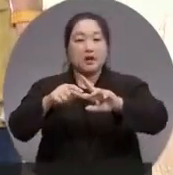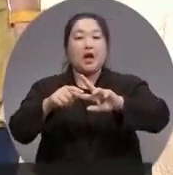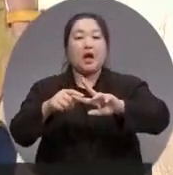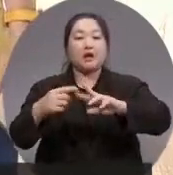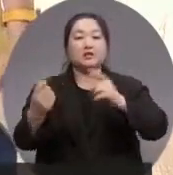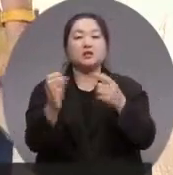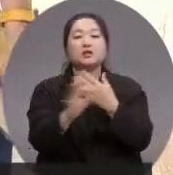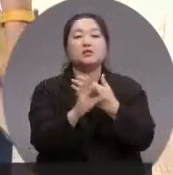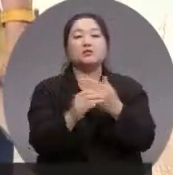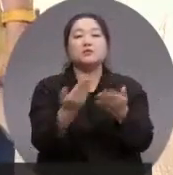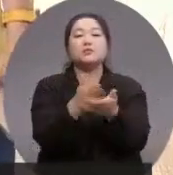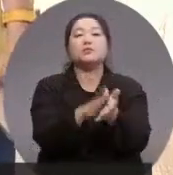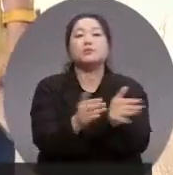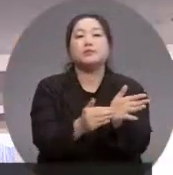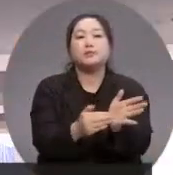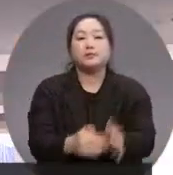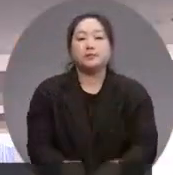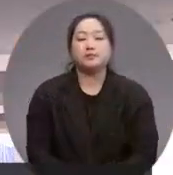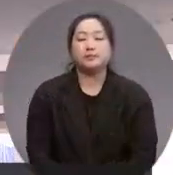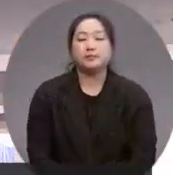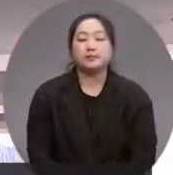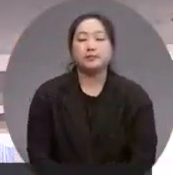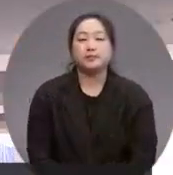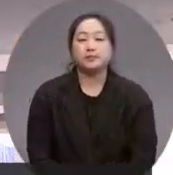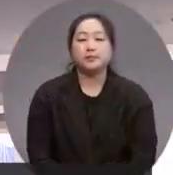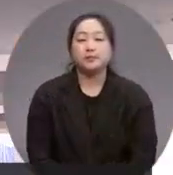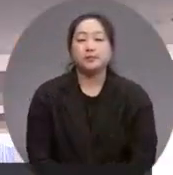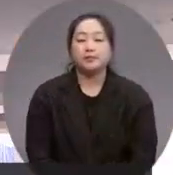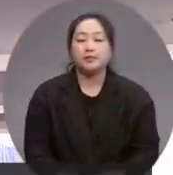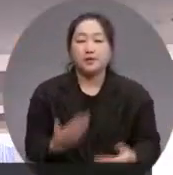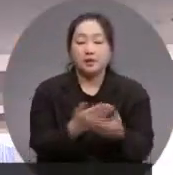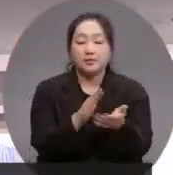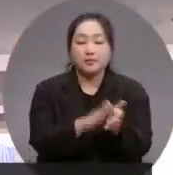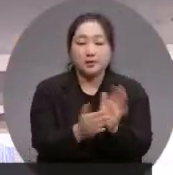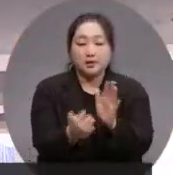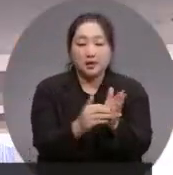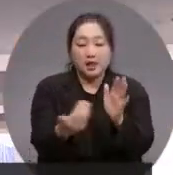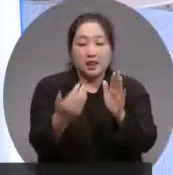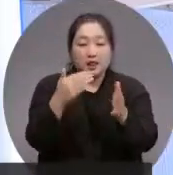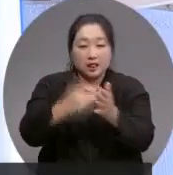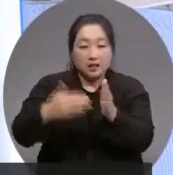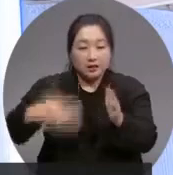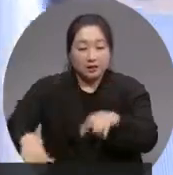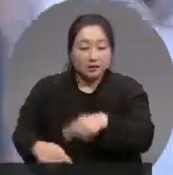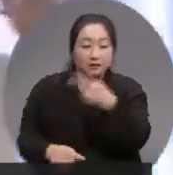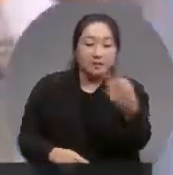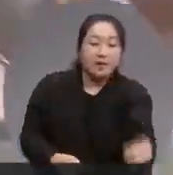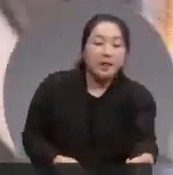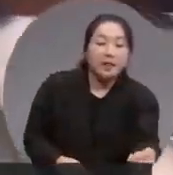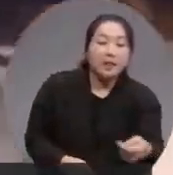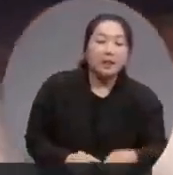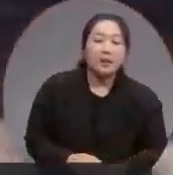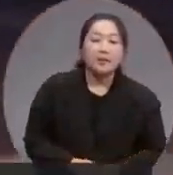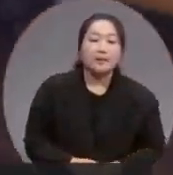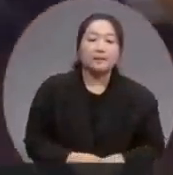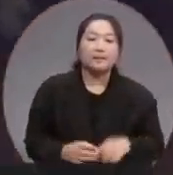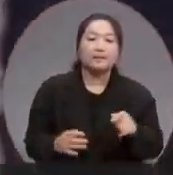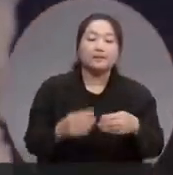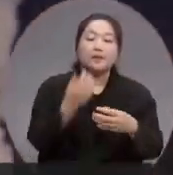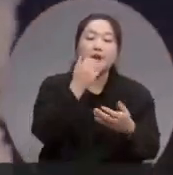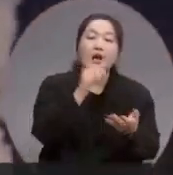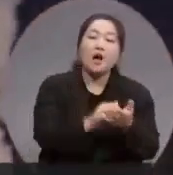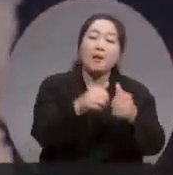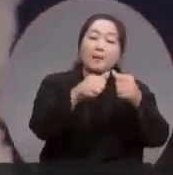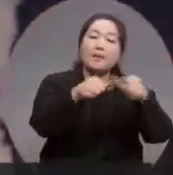임시 보수를 마친 상태입니다. 그러나 보강공사가 이뤄지지 않은 반대편 내부를 살펴보면 여전히